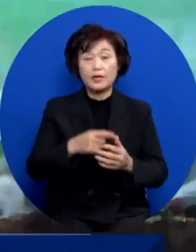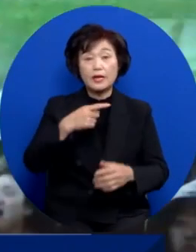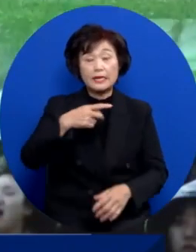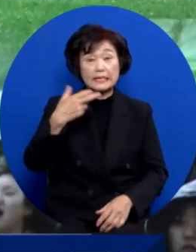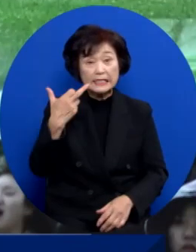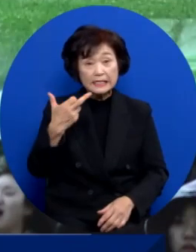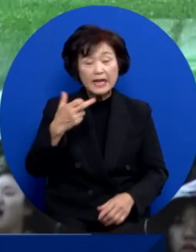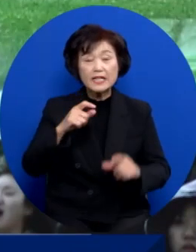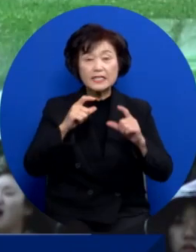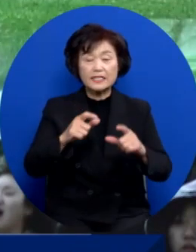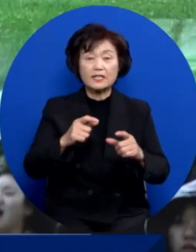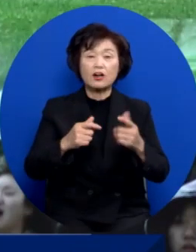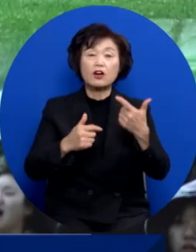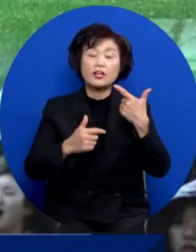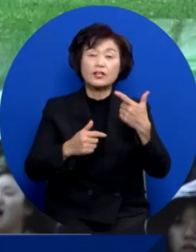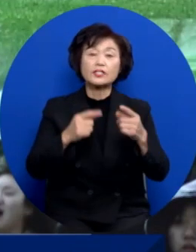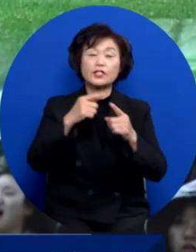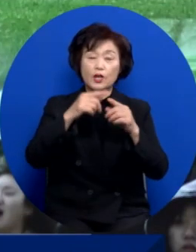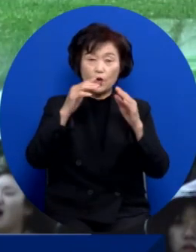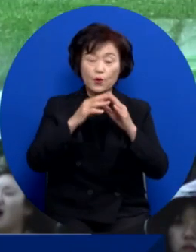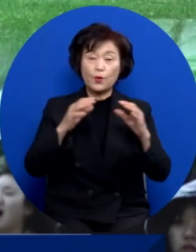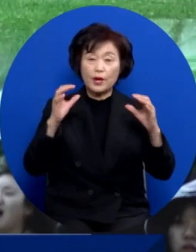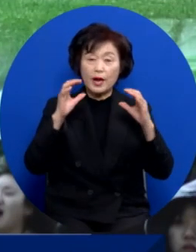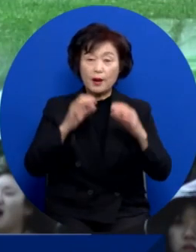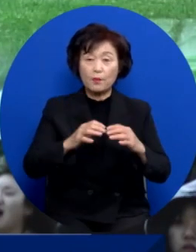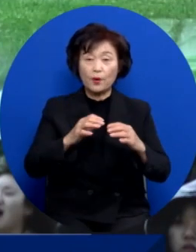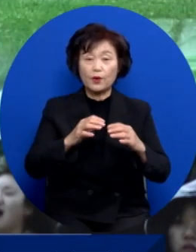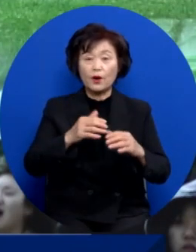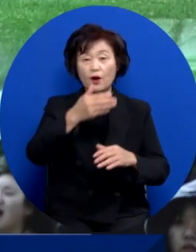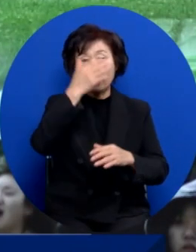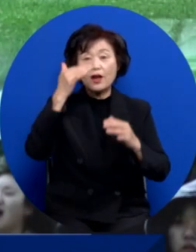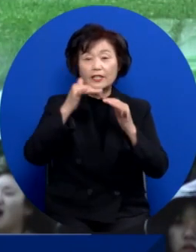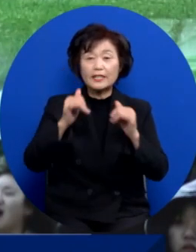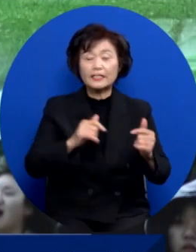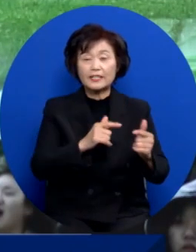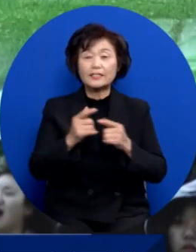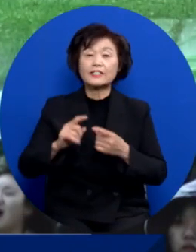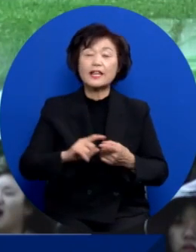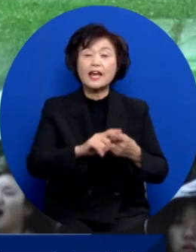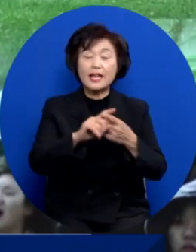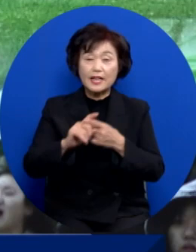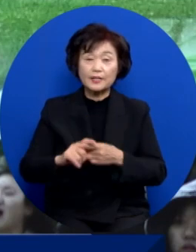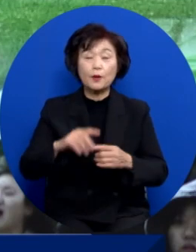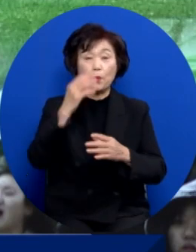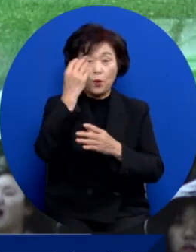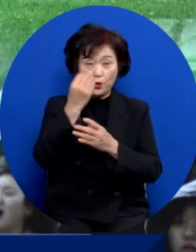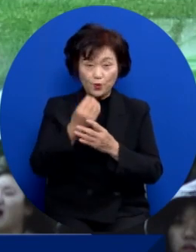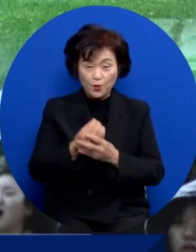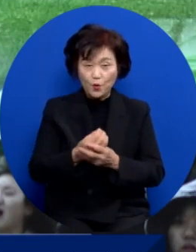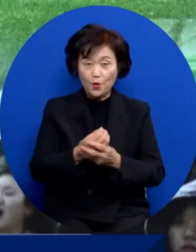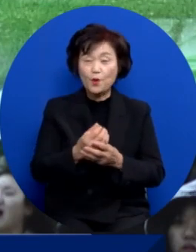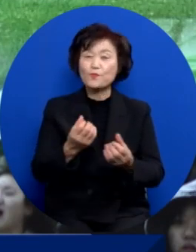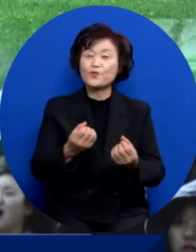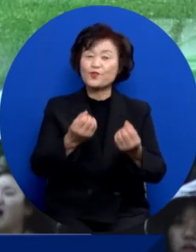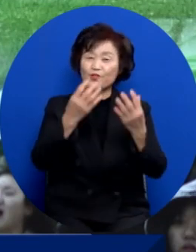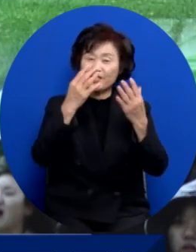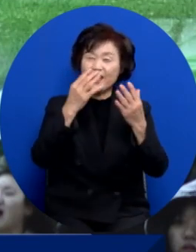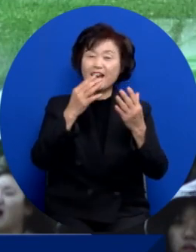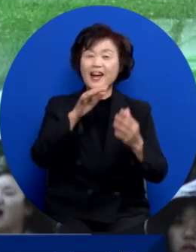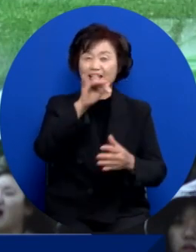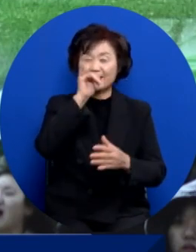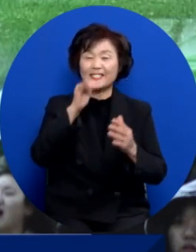6개 교회가 모여 청년 월드컵을 열었습니다. 승패를 떠나 청년들의 교제와 연합이 이루어진 축제의 현장이